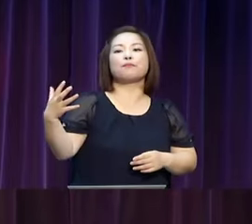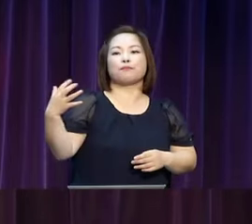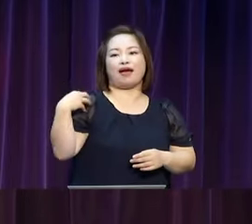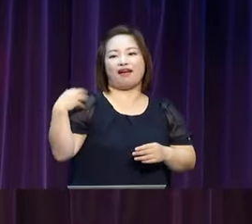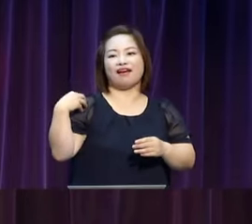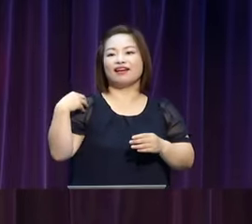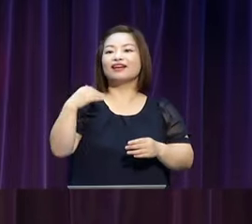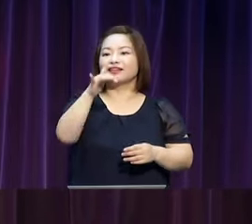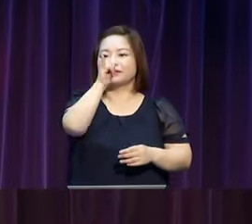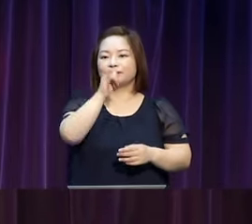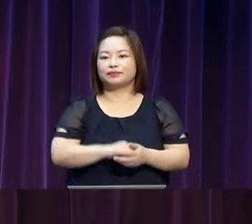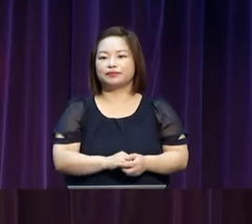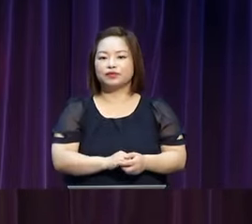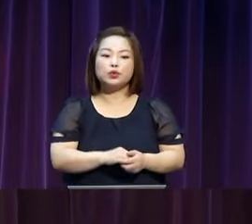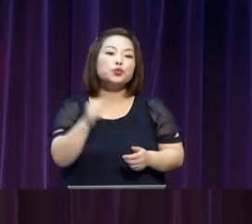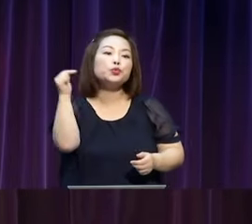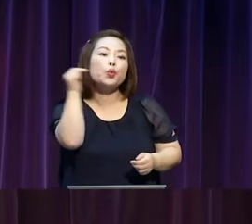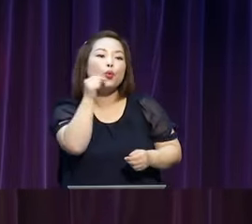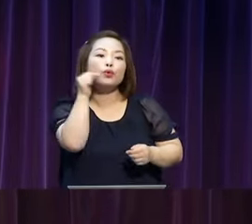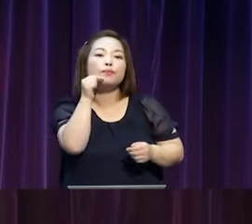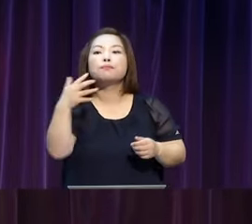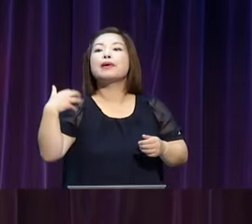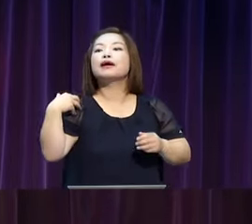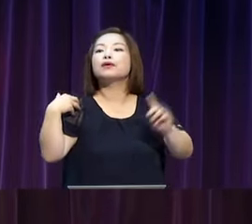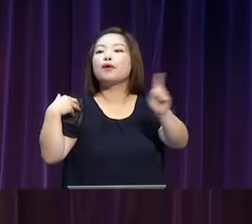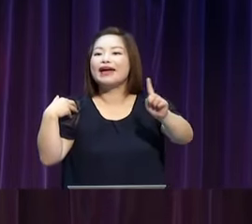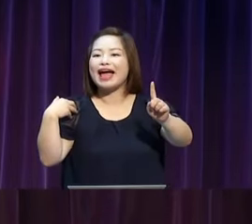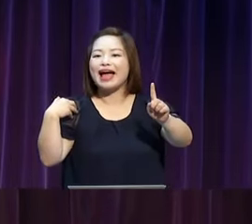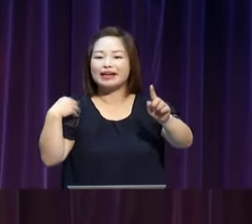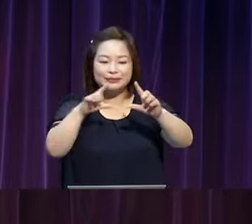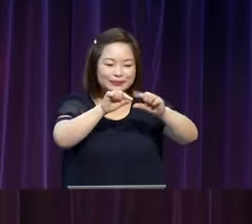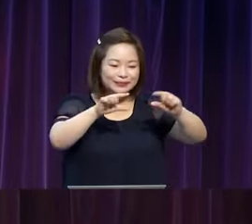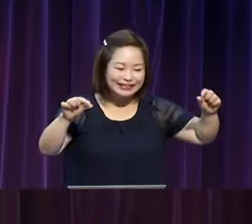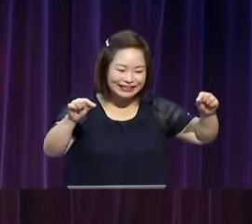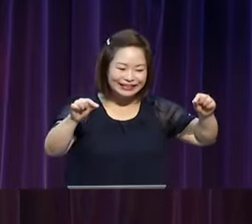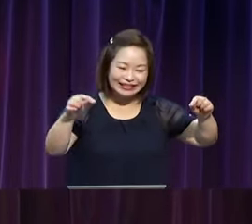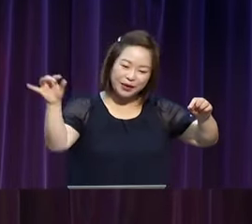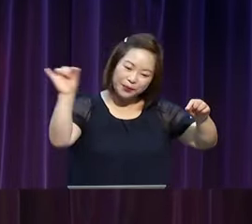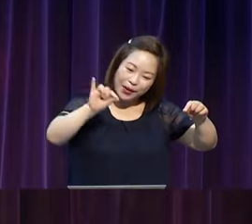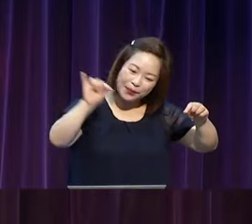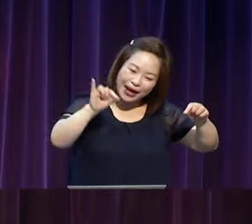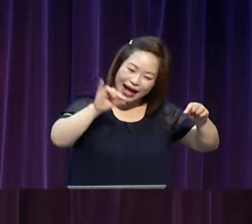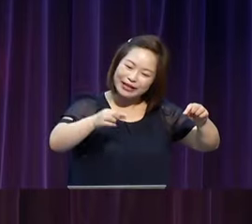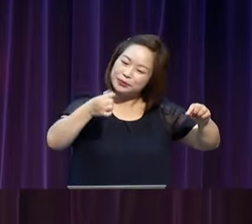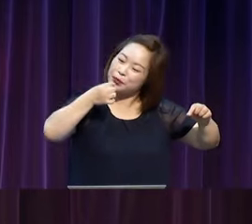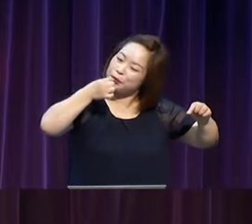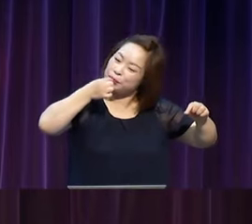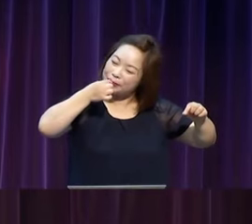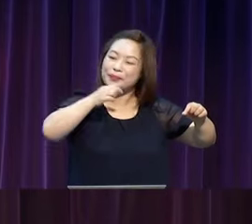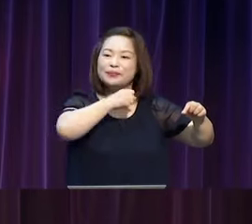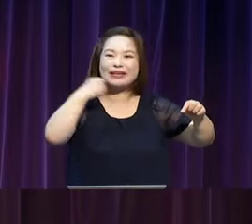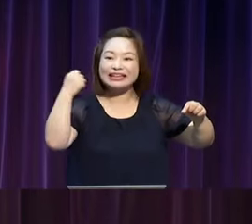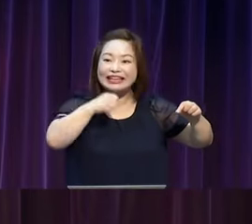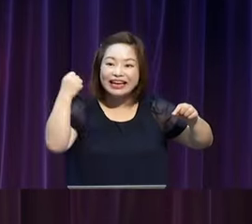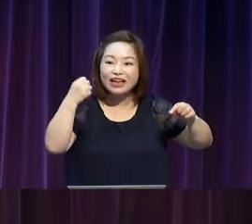말씀하신 거예요. 소금은 맛을 냅니다. 빛은 밝히는